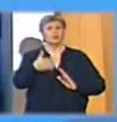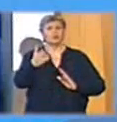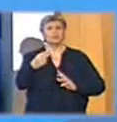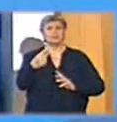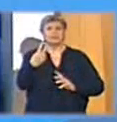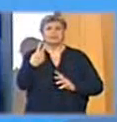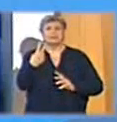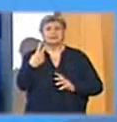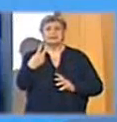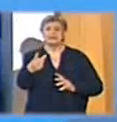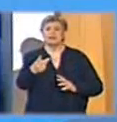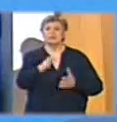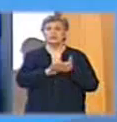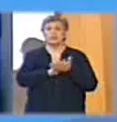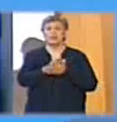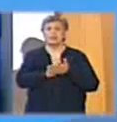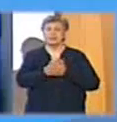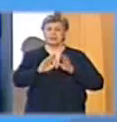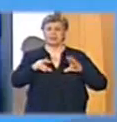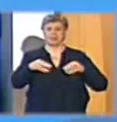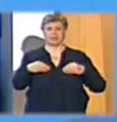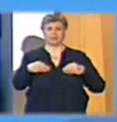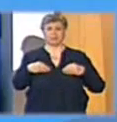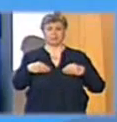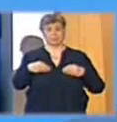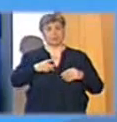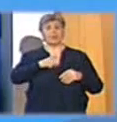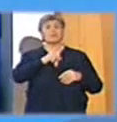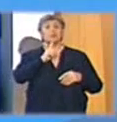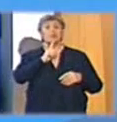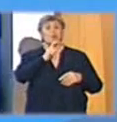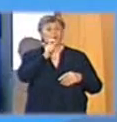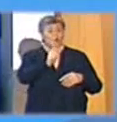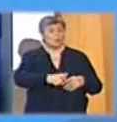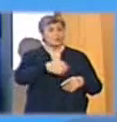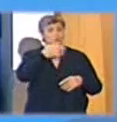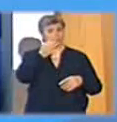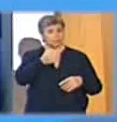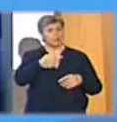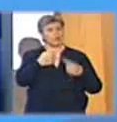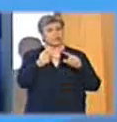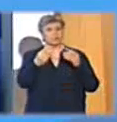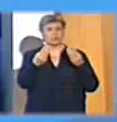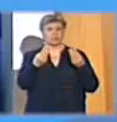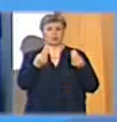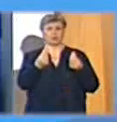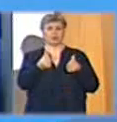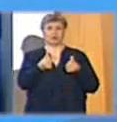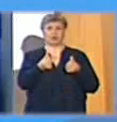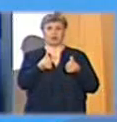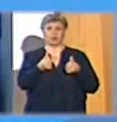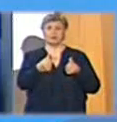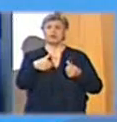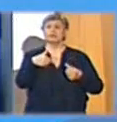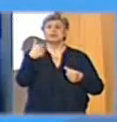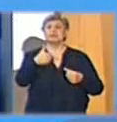από εκεί και πέρα ο ίδιος ο κύριος Ξηδάκης και στις σημερινές του δηλώσεις επαναλαμβάνει με άλλο τρόπο την γνωστή